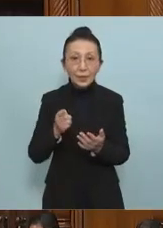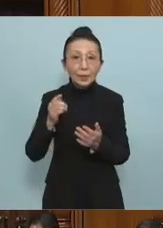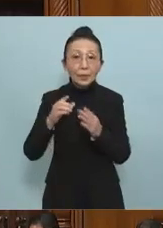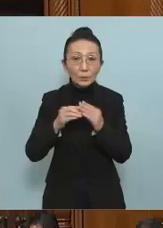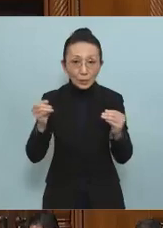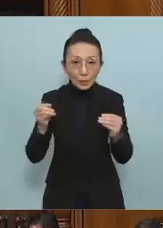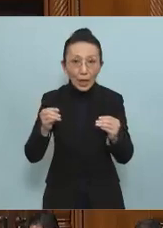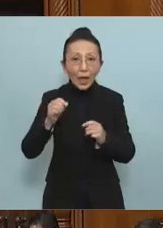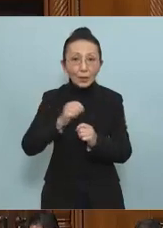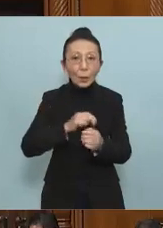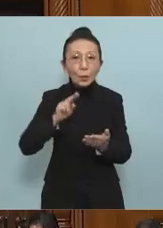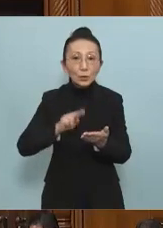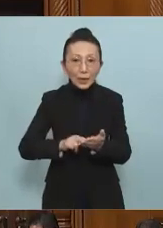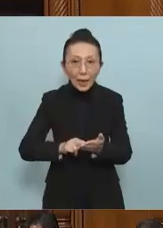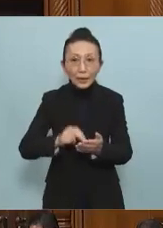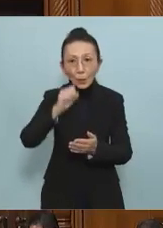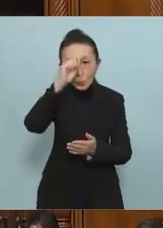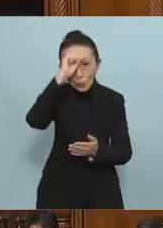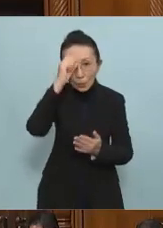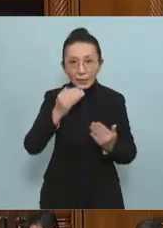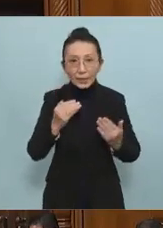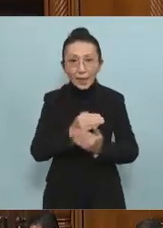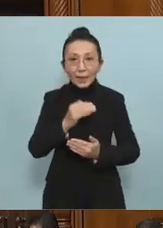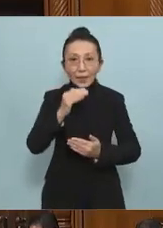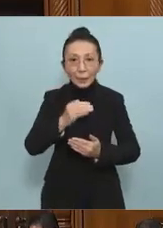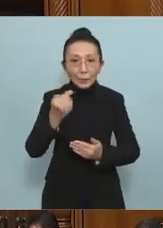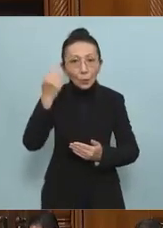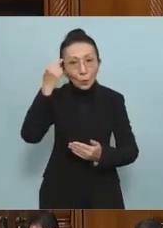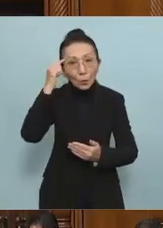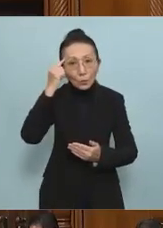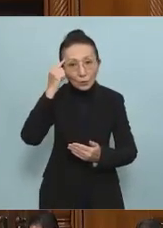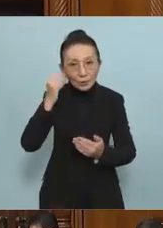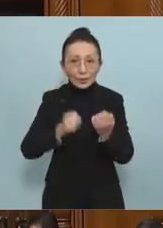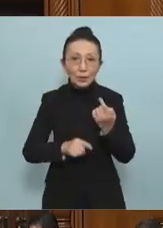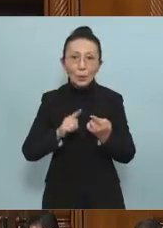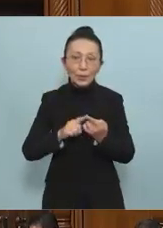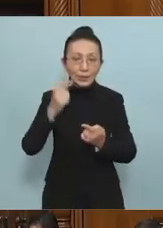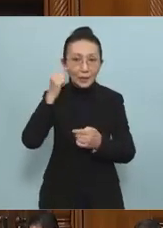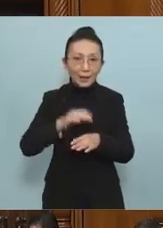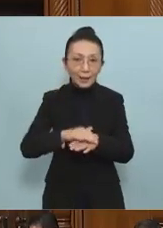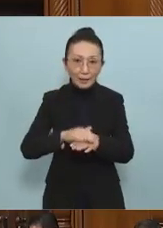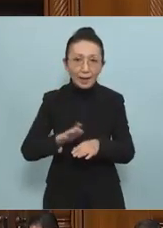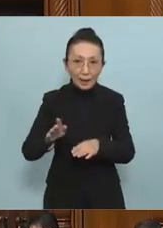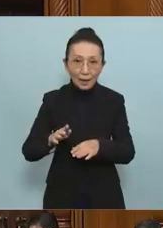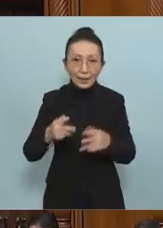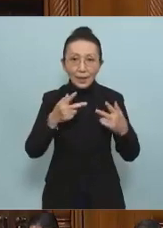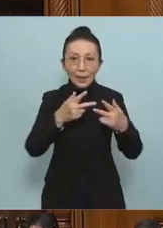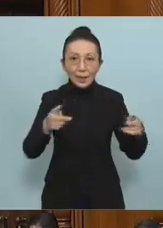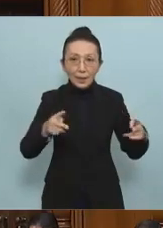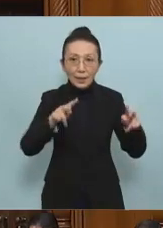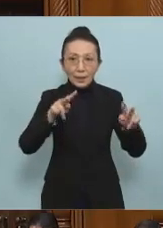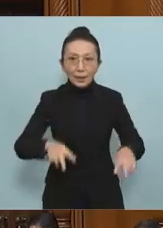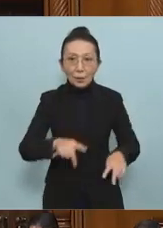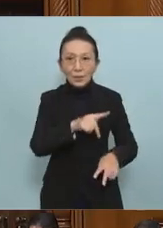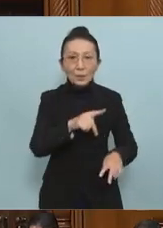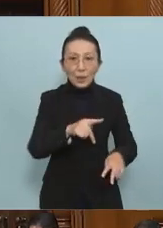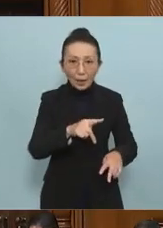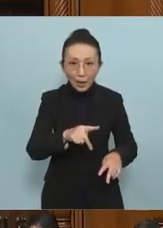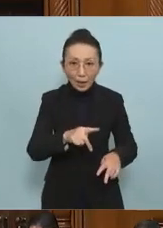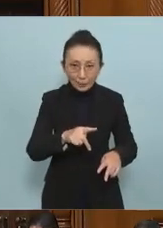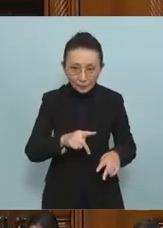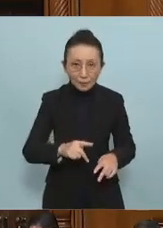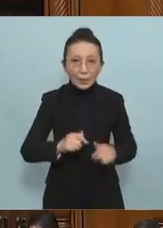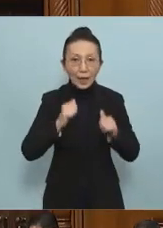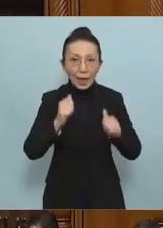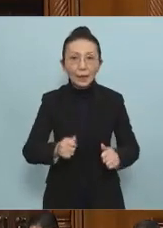気になったことを考慮するとの基本的考え方を示し、広島からは判決からの後退を批判する声